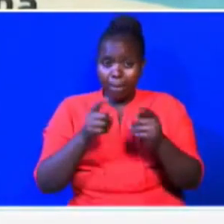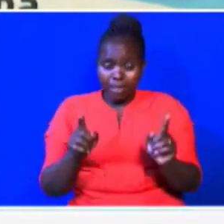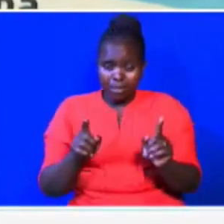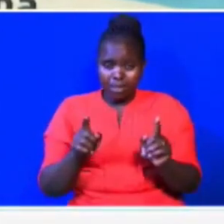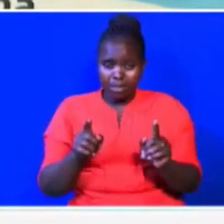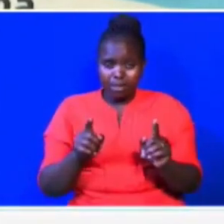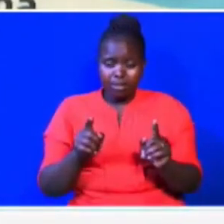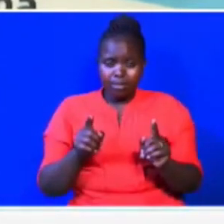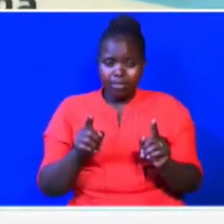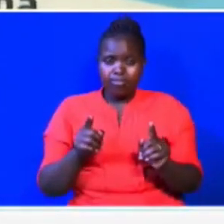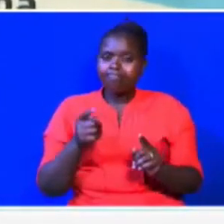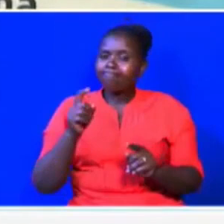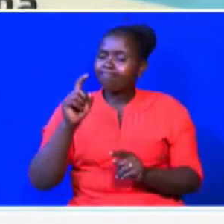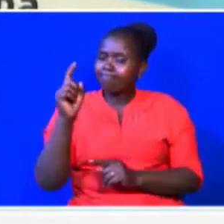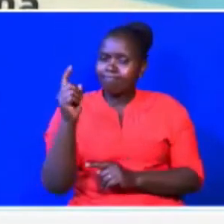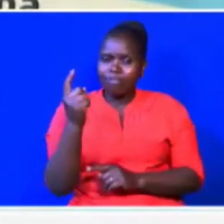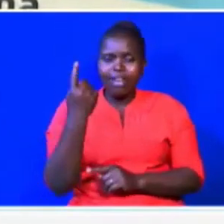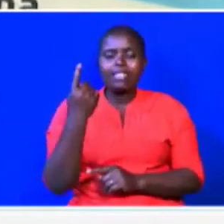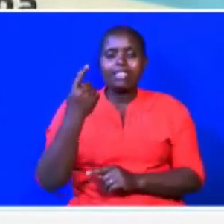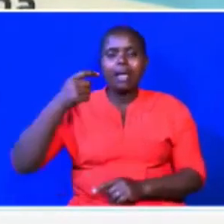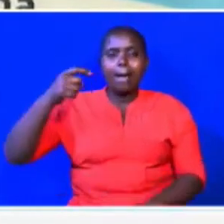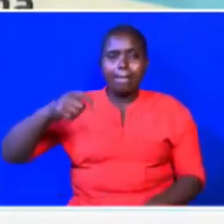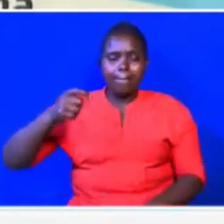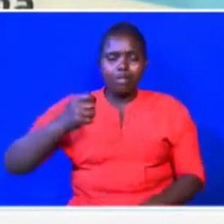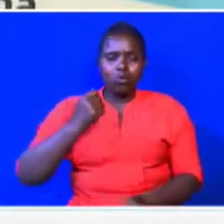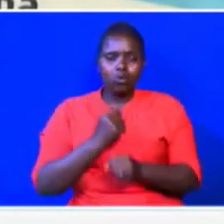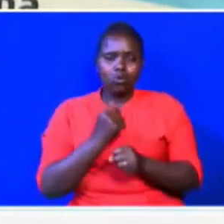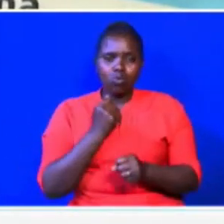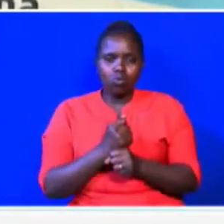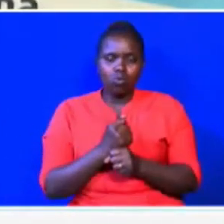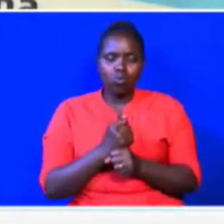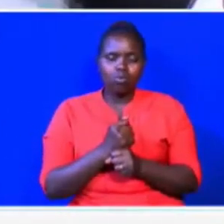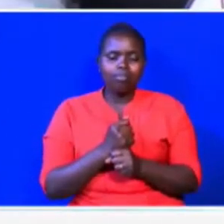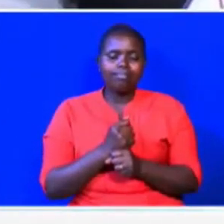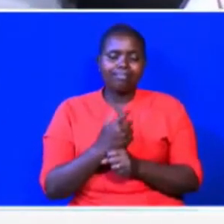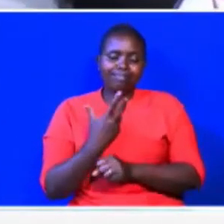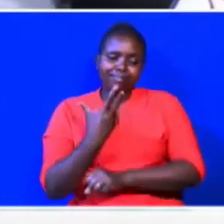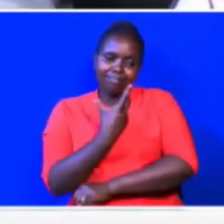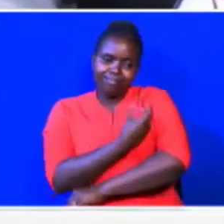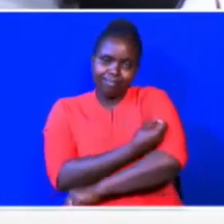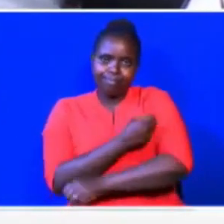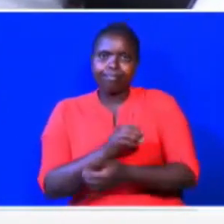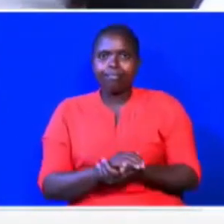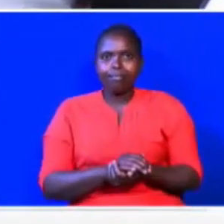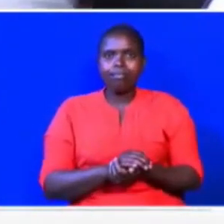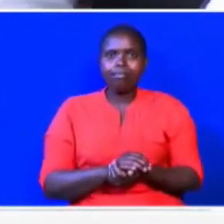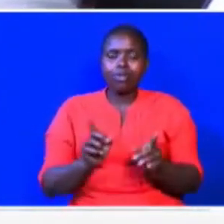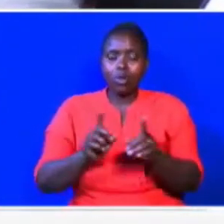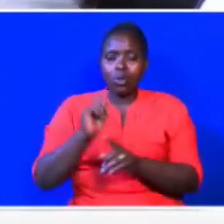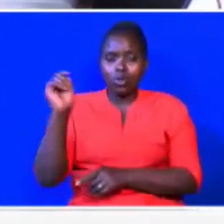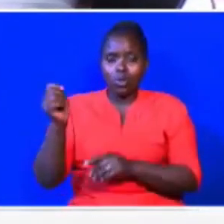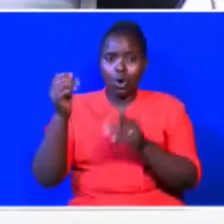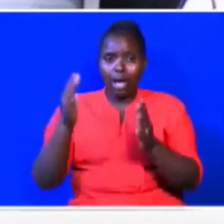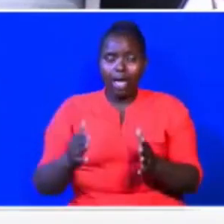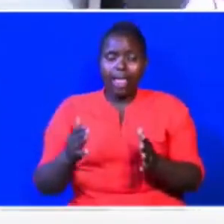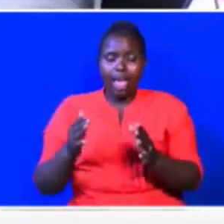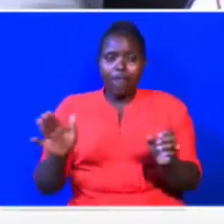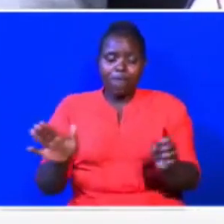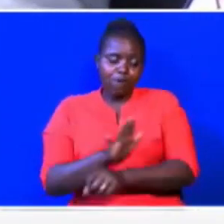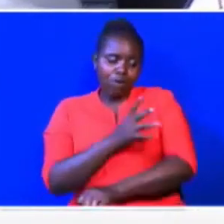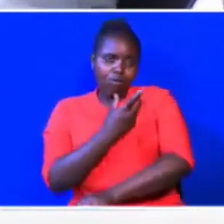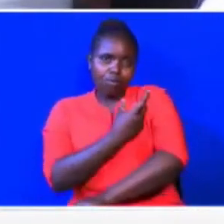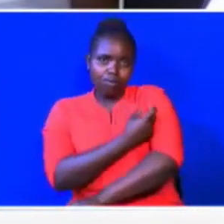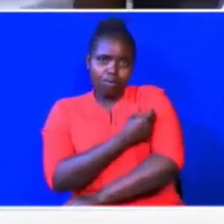ijapokuwa ni lazima pia tuendelee na kufanya chanjo. Vile vile Wakenya waliochanjwa vikamilifu